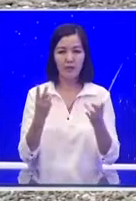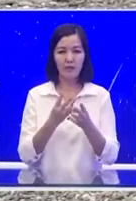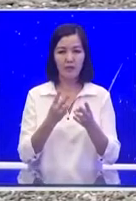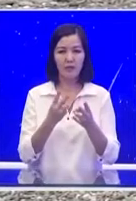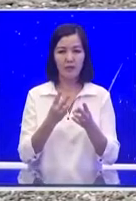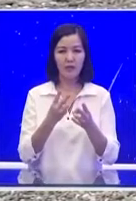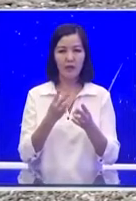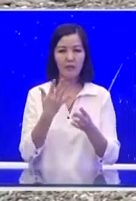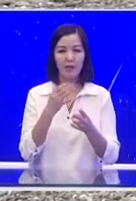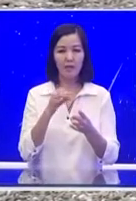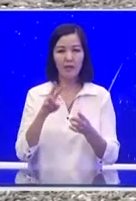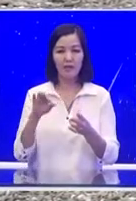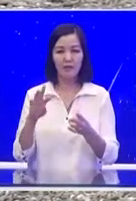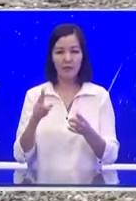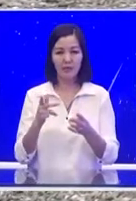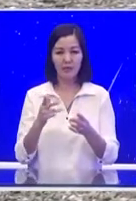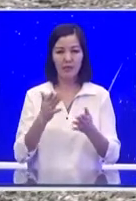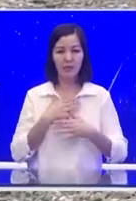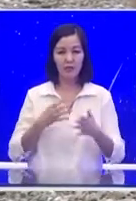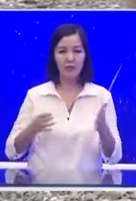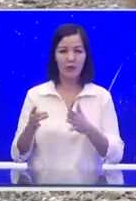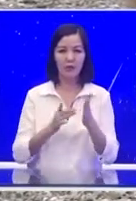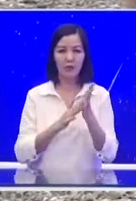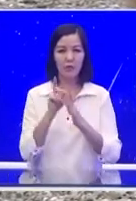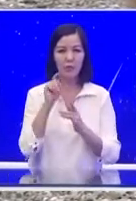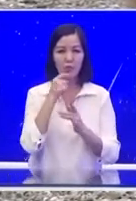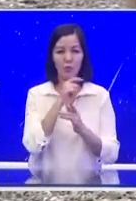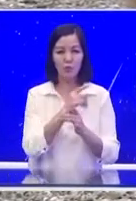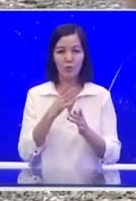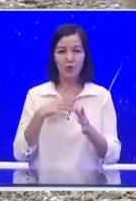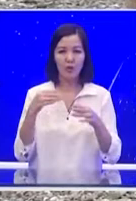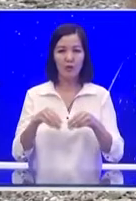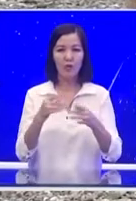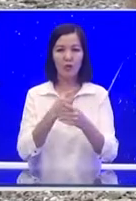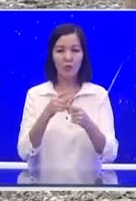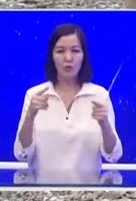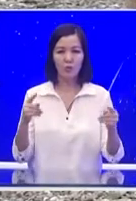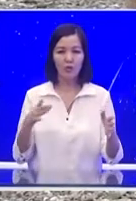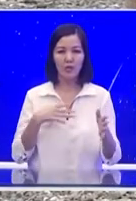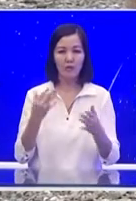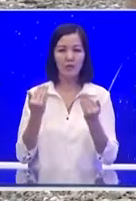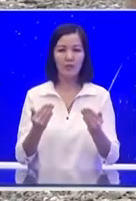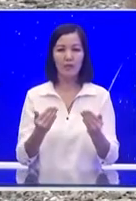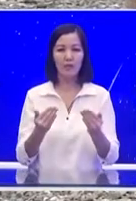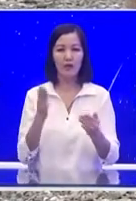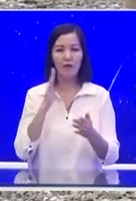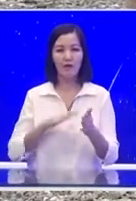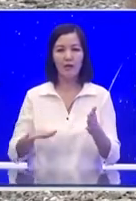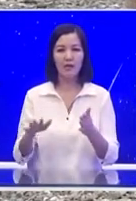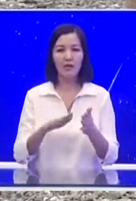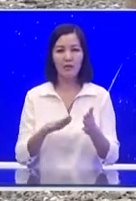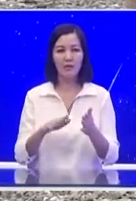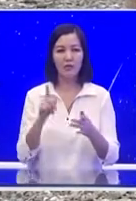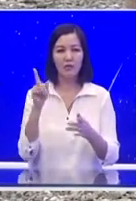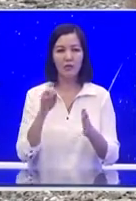этого, около 5 миллиардов тенге. Наш регион выращивает кукурузу, фруктовые сады и многое другое. При эксплуатации водохранилища подключатся